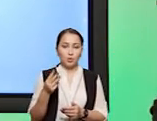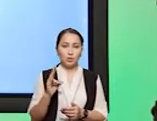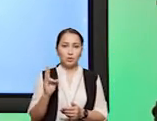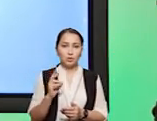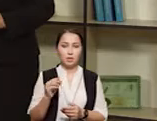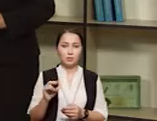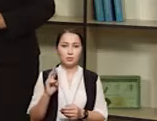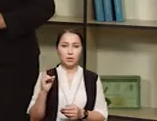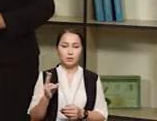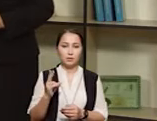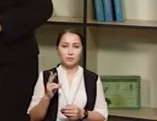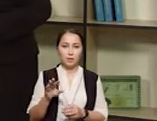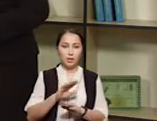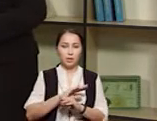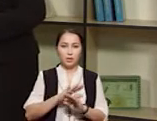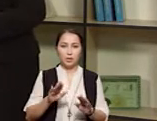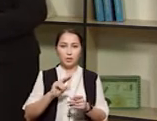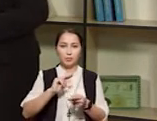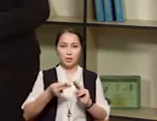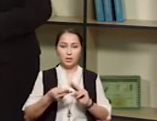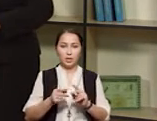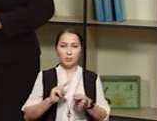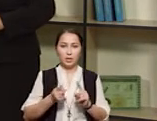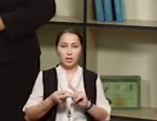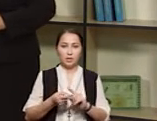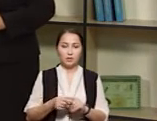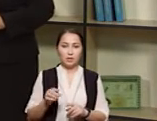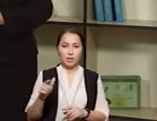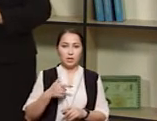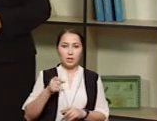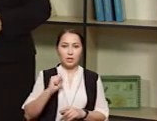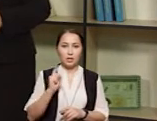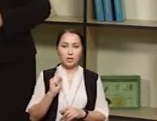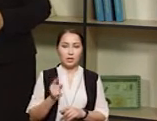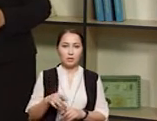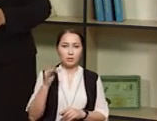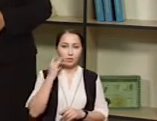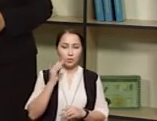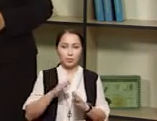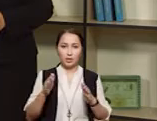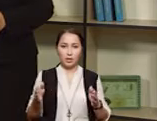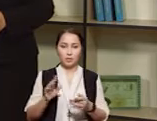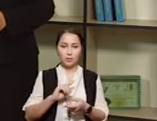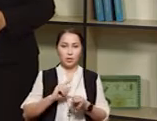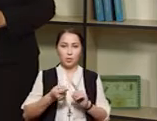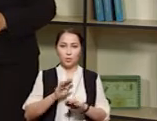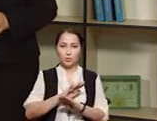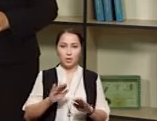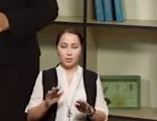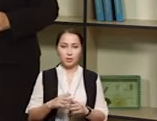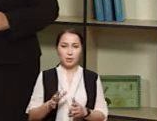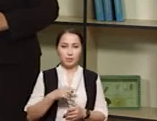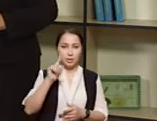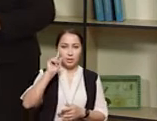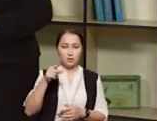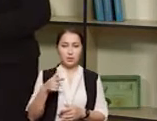natural son, o'zgarmas kattalik. R universal gaz doimiysi doimiy kattalik, bu ham o'zgarmaydi. Ma'lum